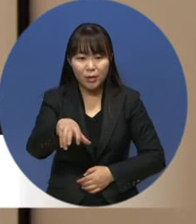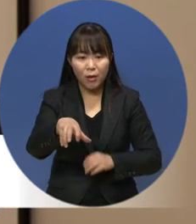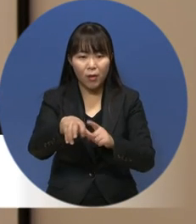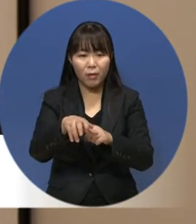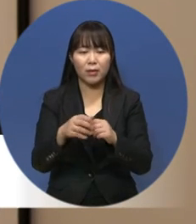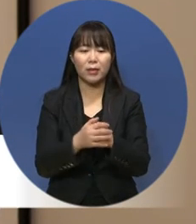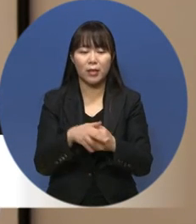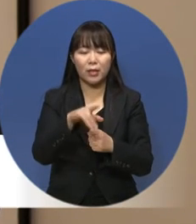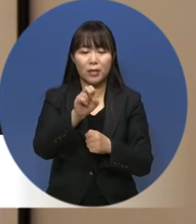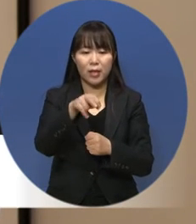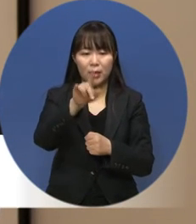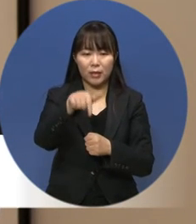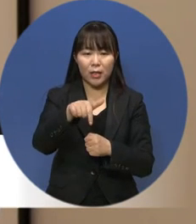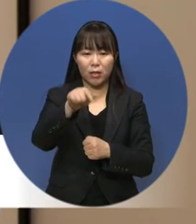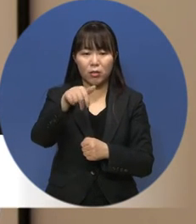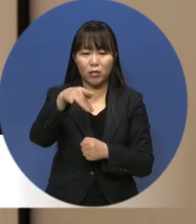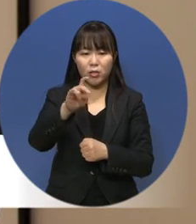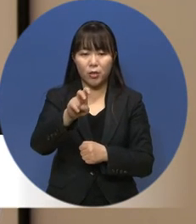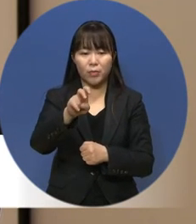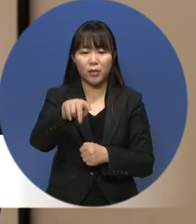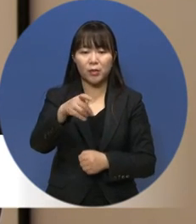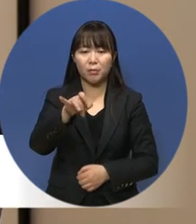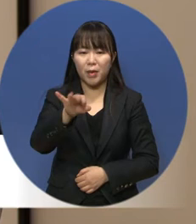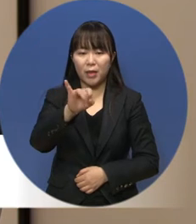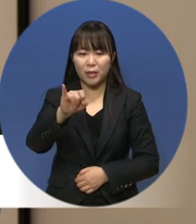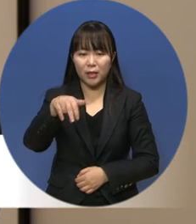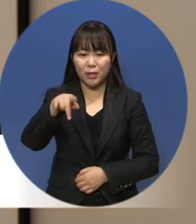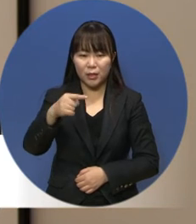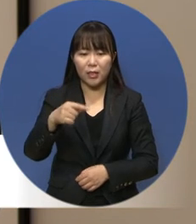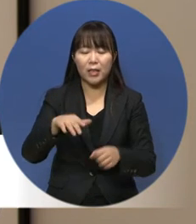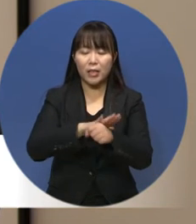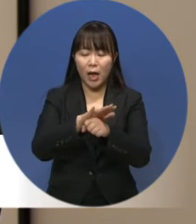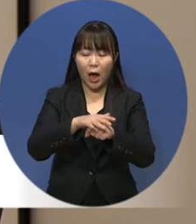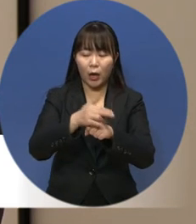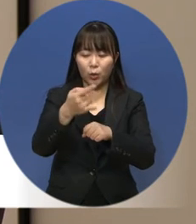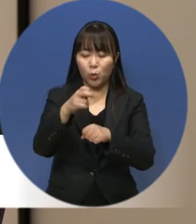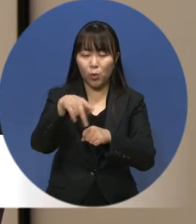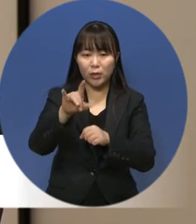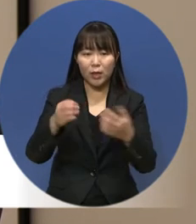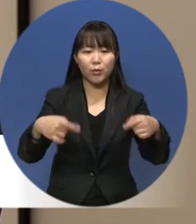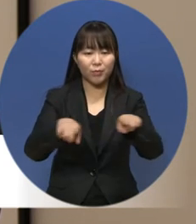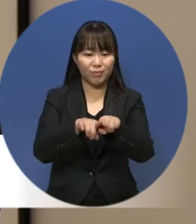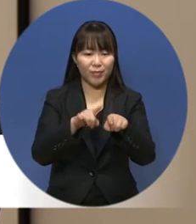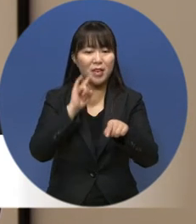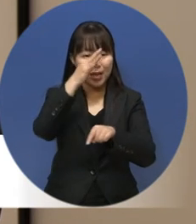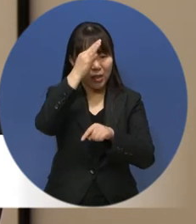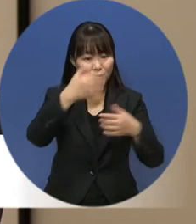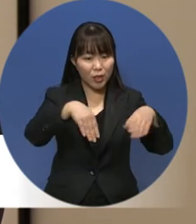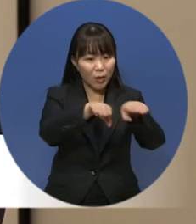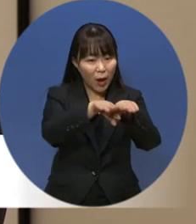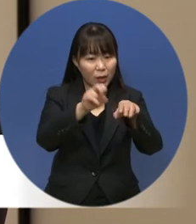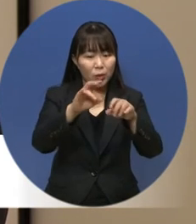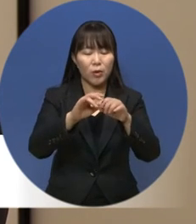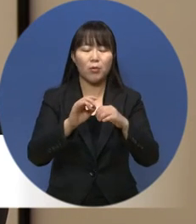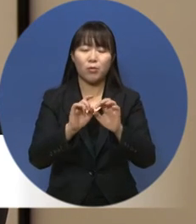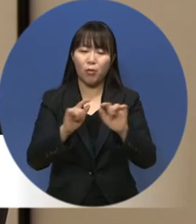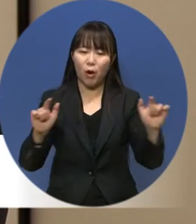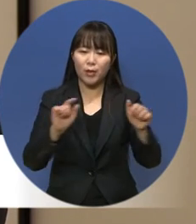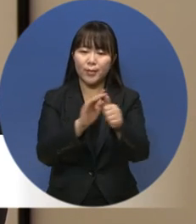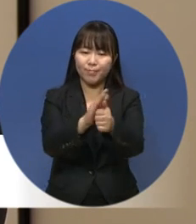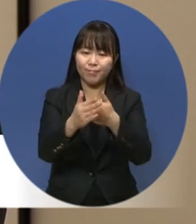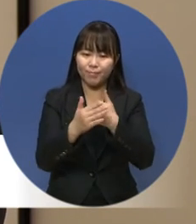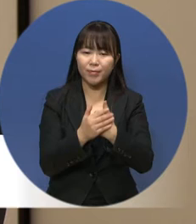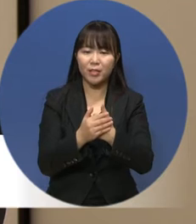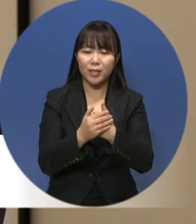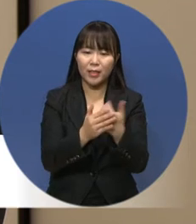거점 스페이스 사랑 농 잔을 함께 운영중입니다 어 또한 예술과 기관 등 가 서버